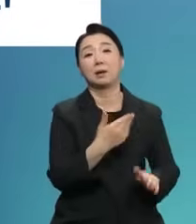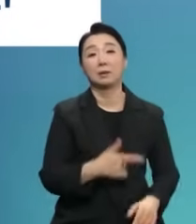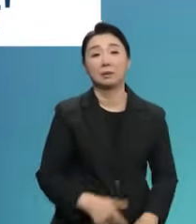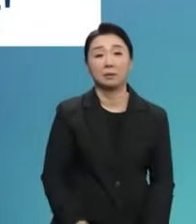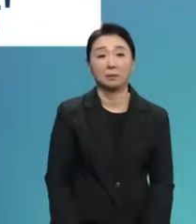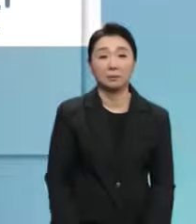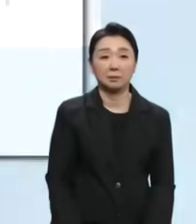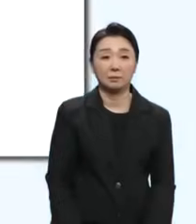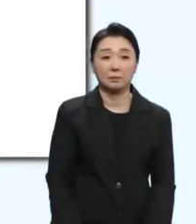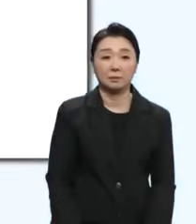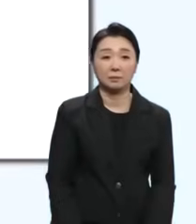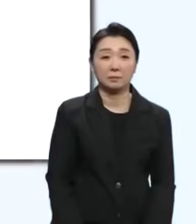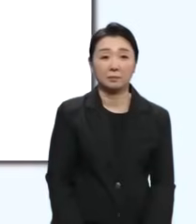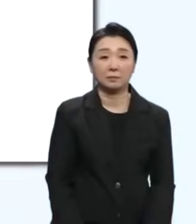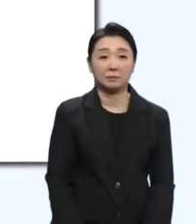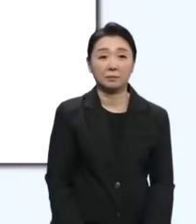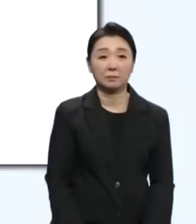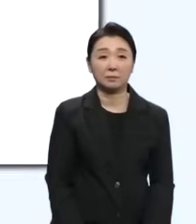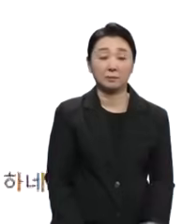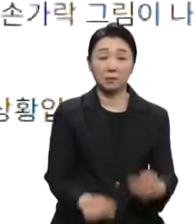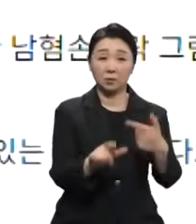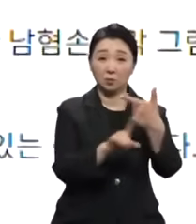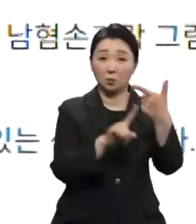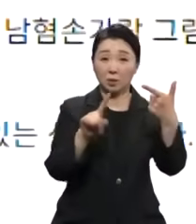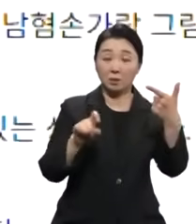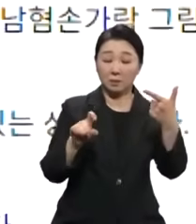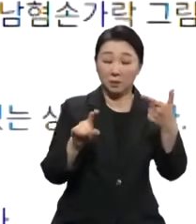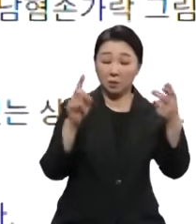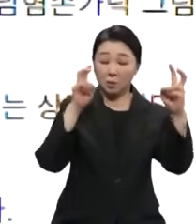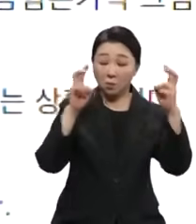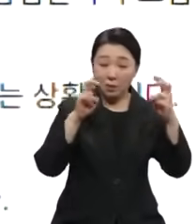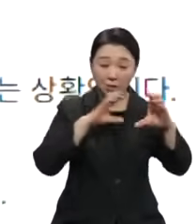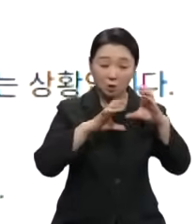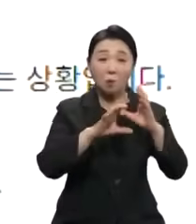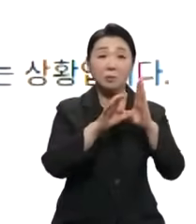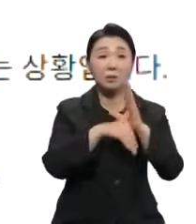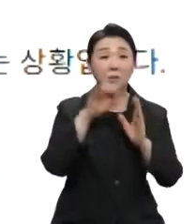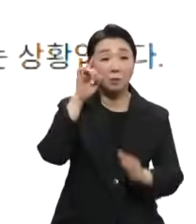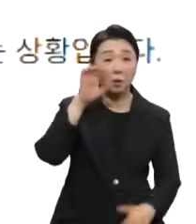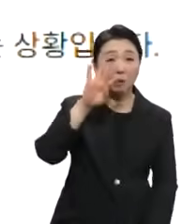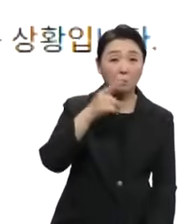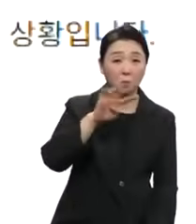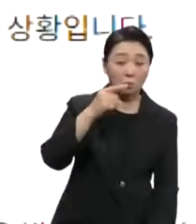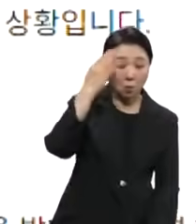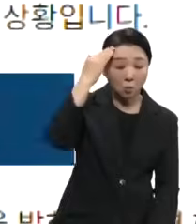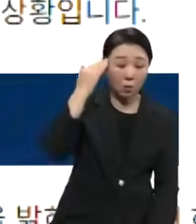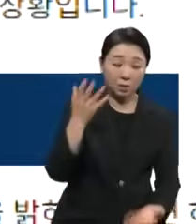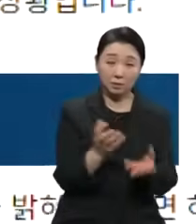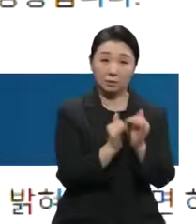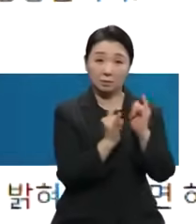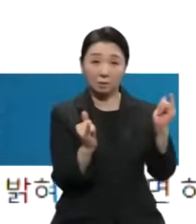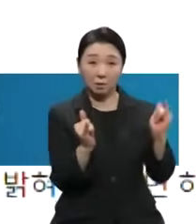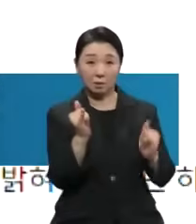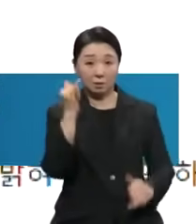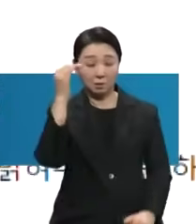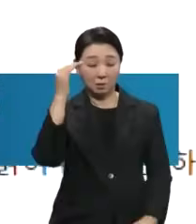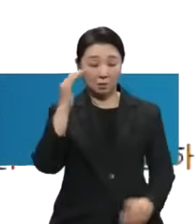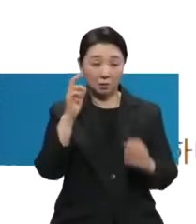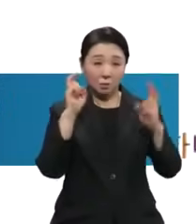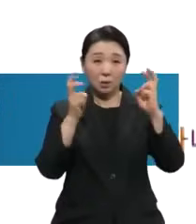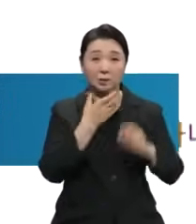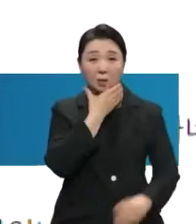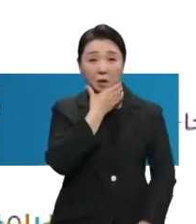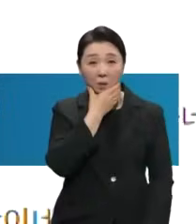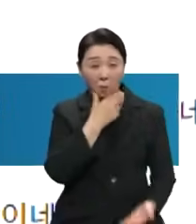그림이었습니다. 지난달 11일 직장인 커뮤니티에 볼보코리아 직원이 회사 복지 일러스트에